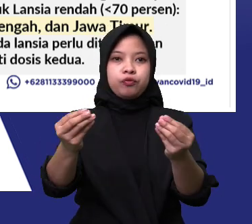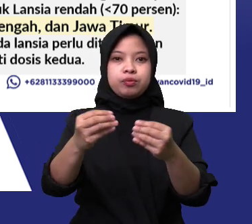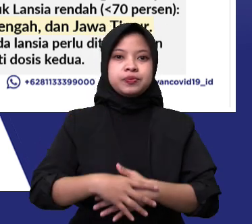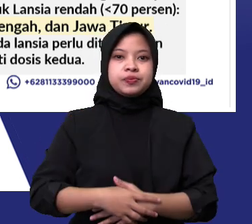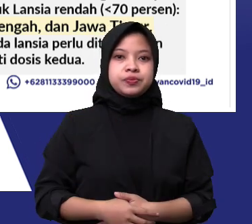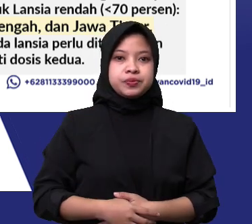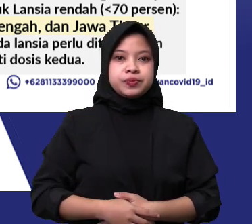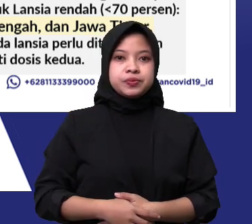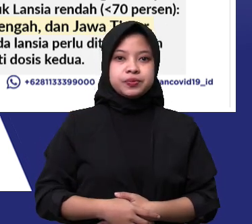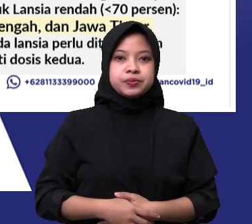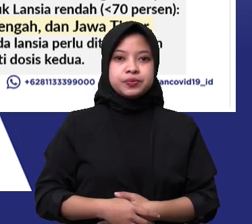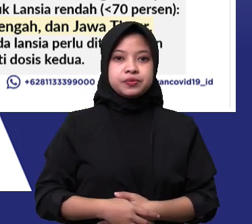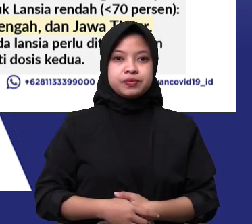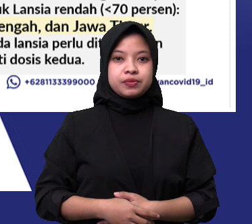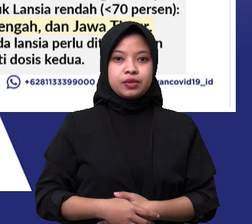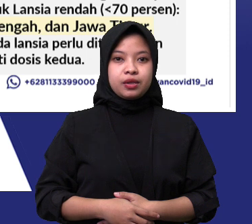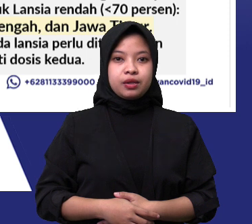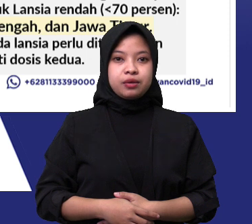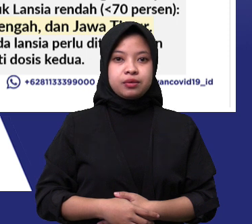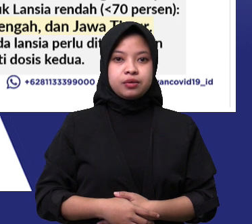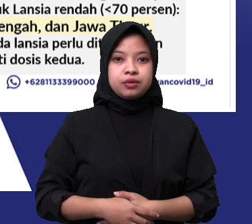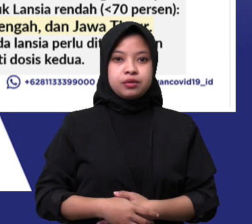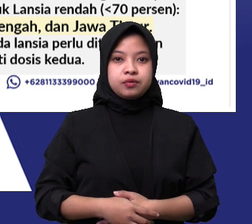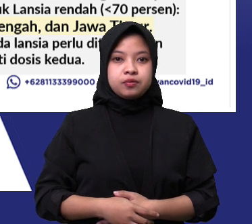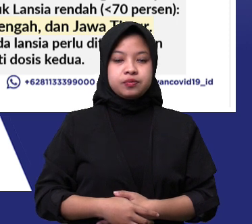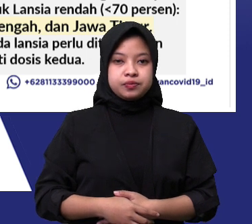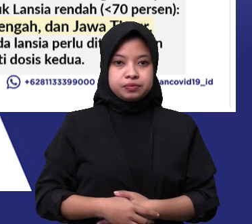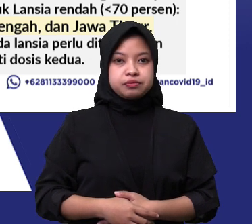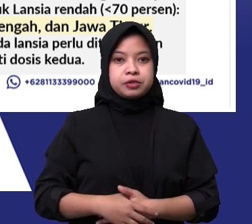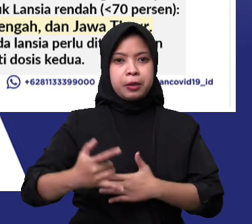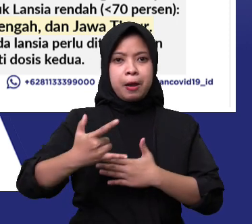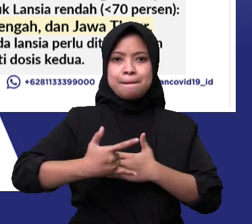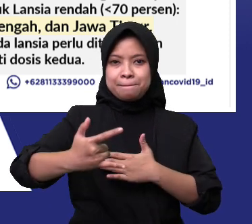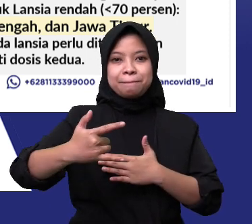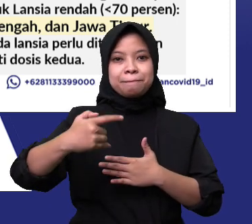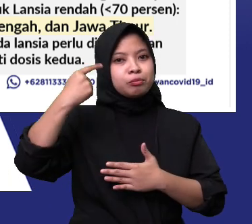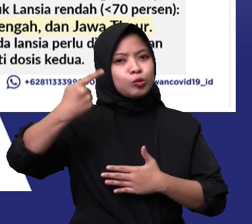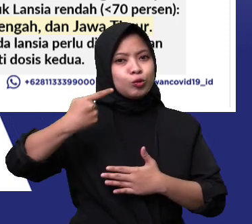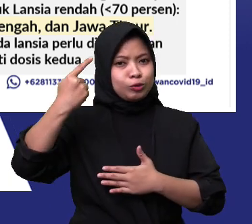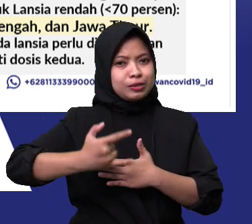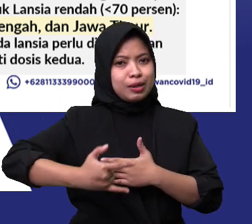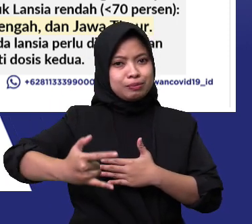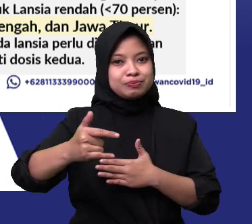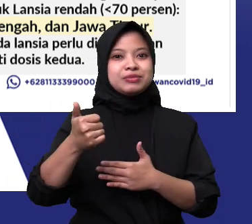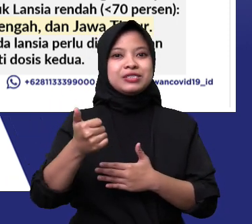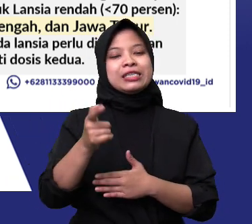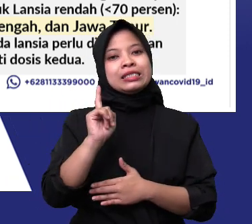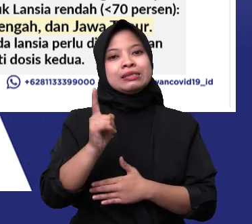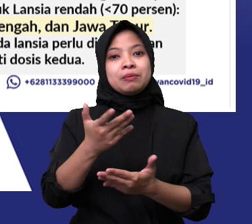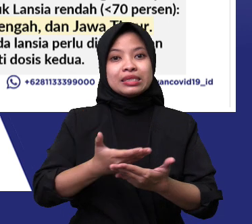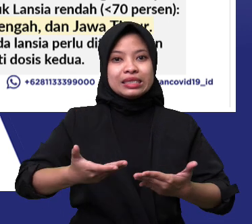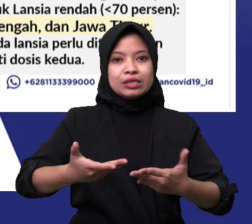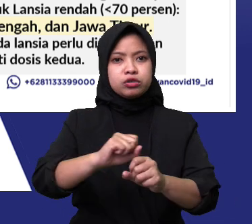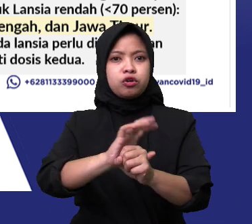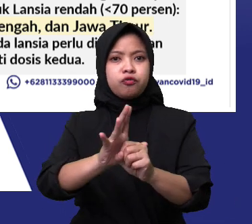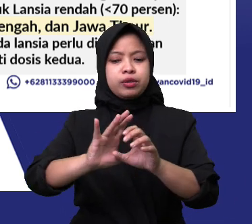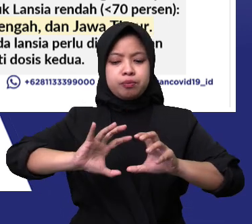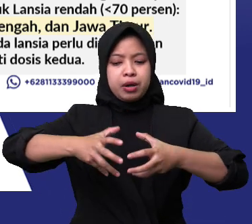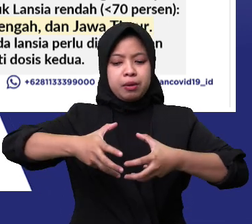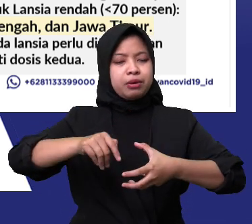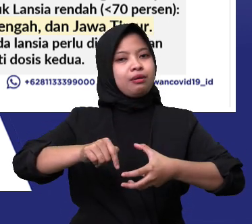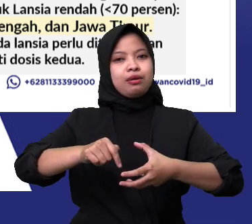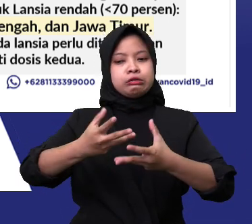COVID-19. Tentunya hal ini terus kita pertahankan, mengingat pandemi ini secara global